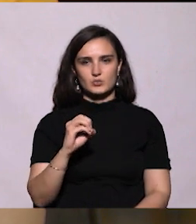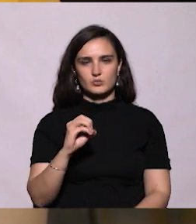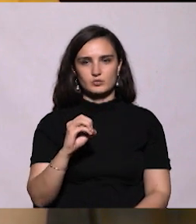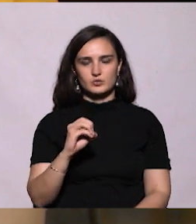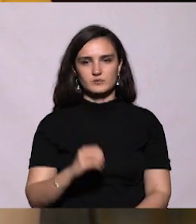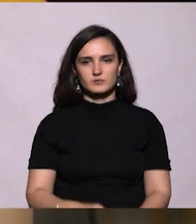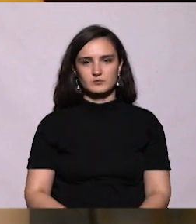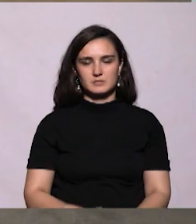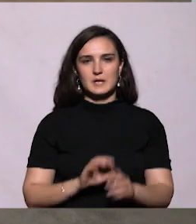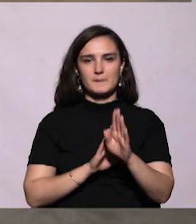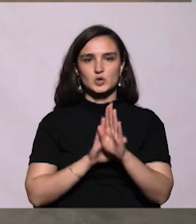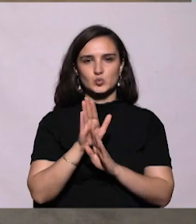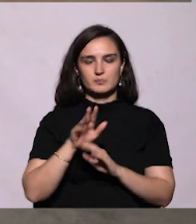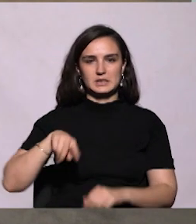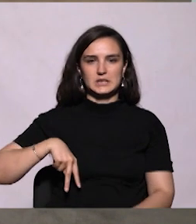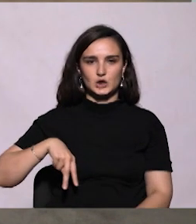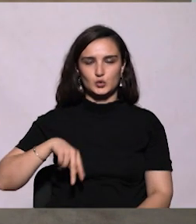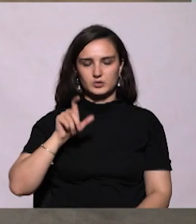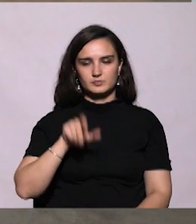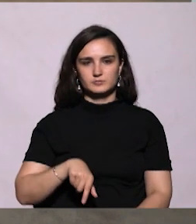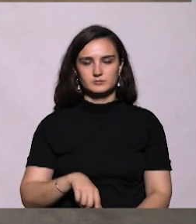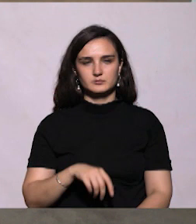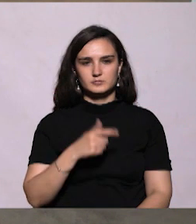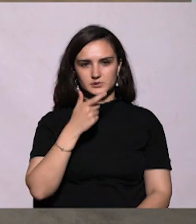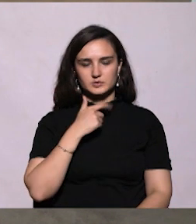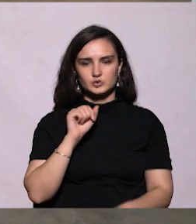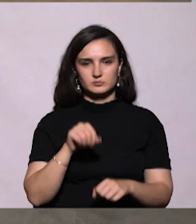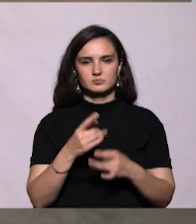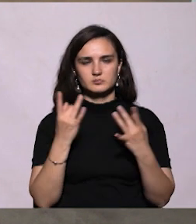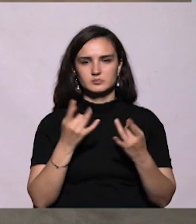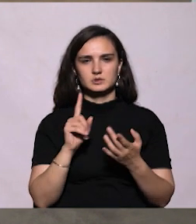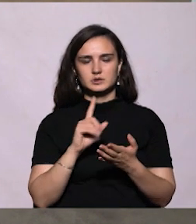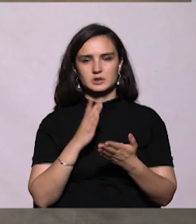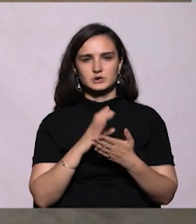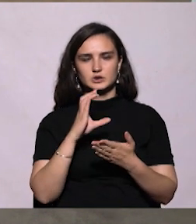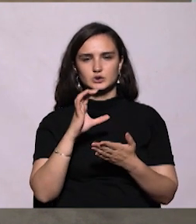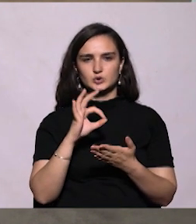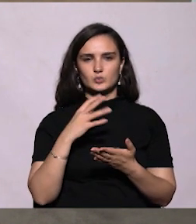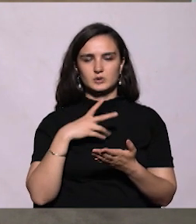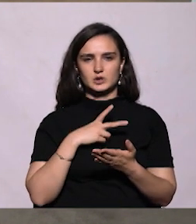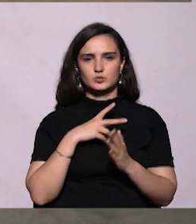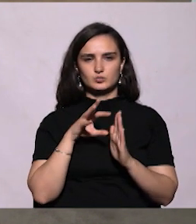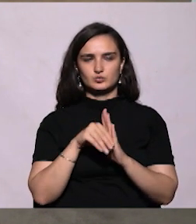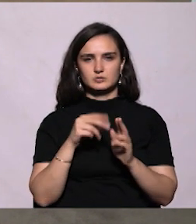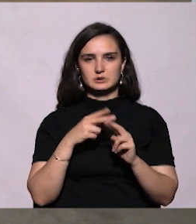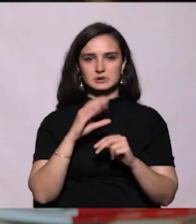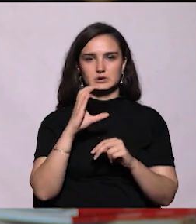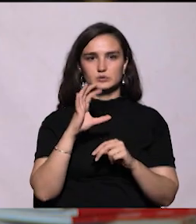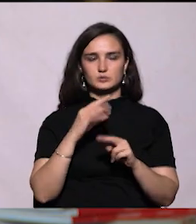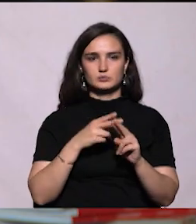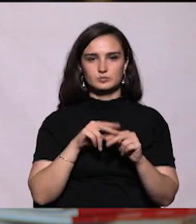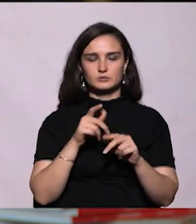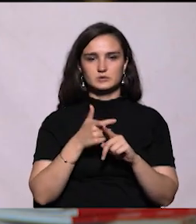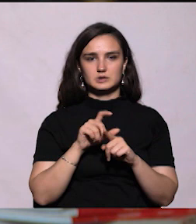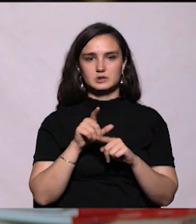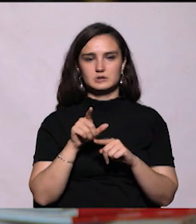it means აღმასრულებელი დირექტორი. Mr. Carter, can you please tell us what CEO is in English? A CEO is the